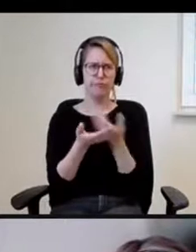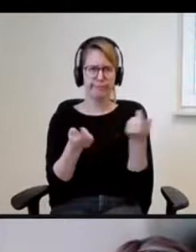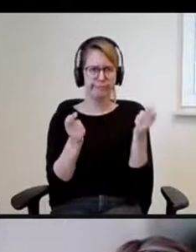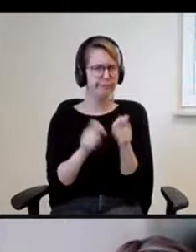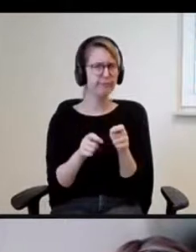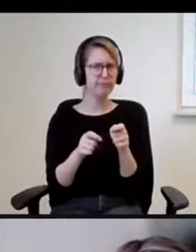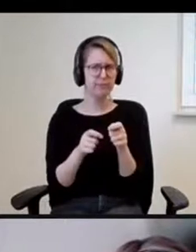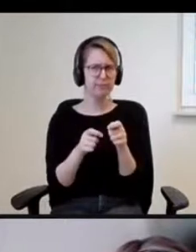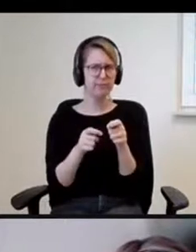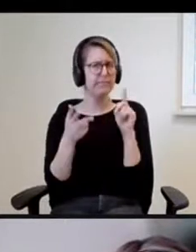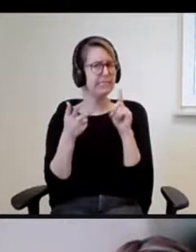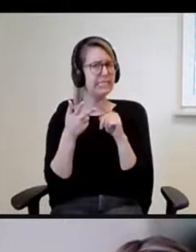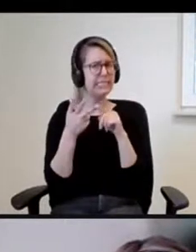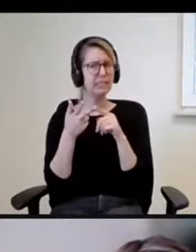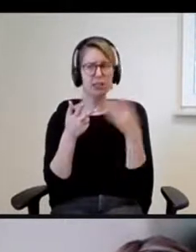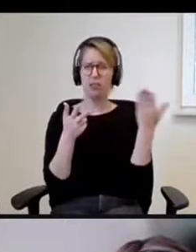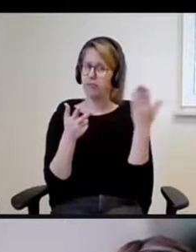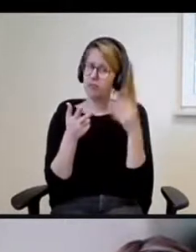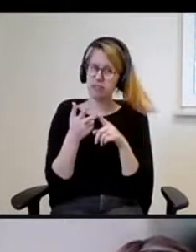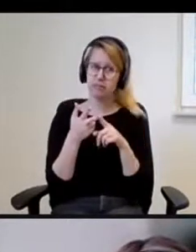In weiteren